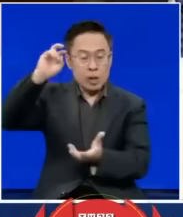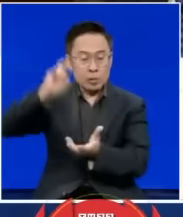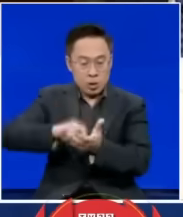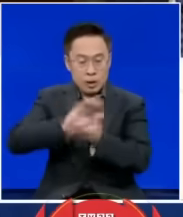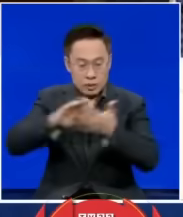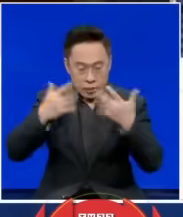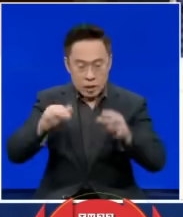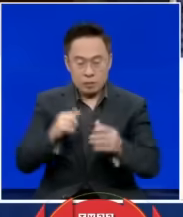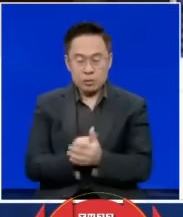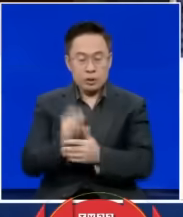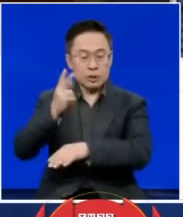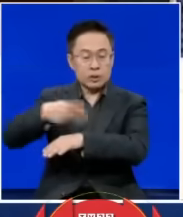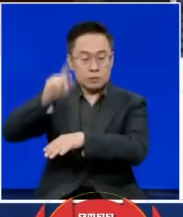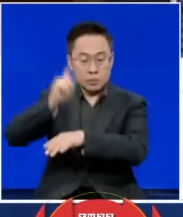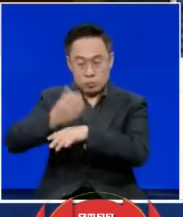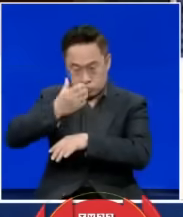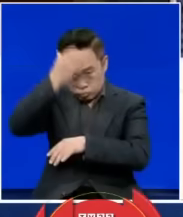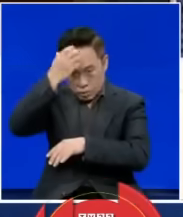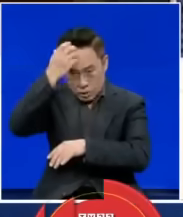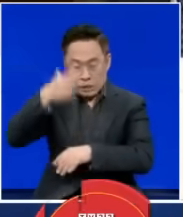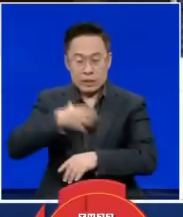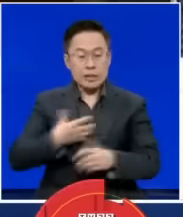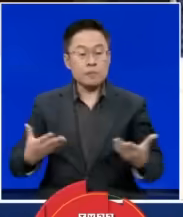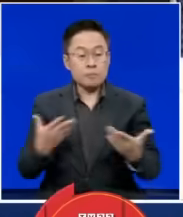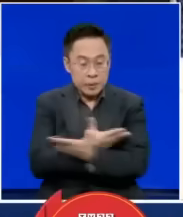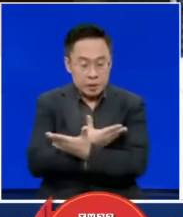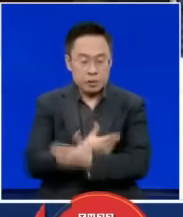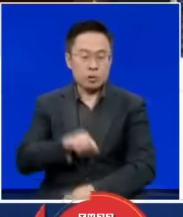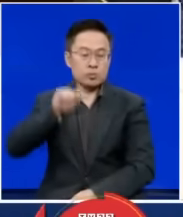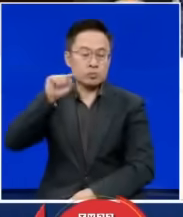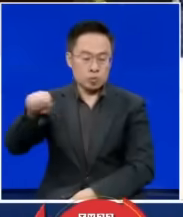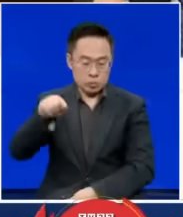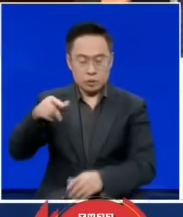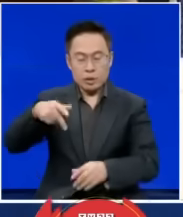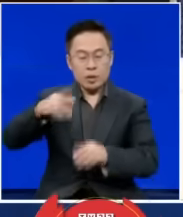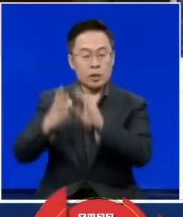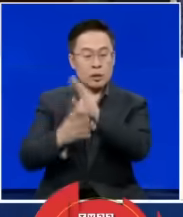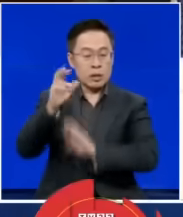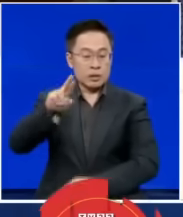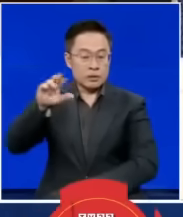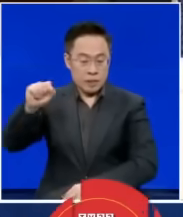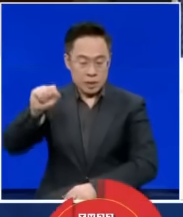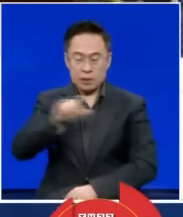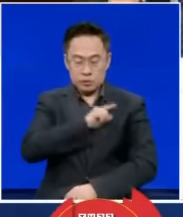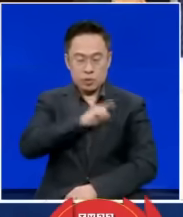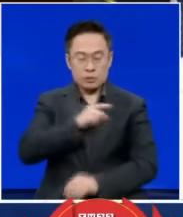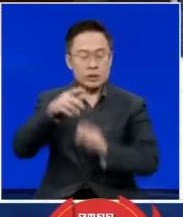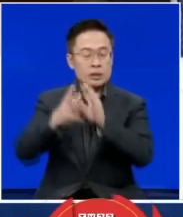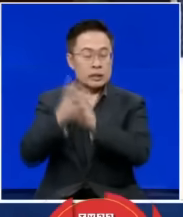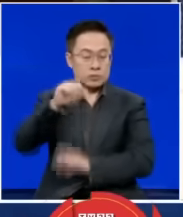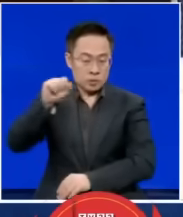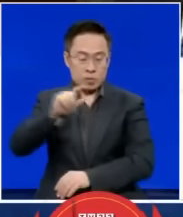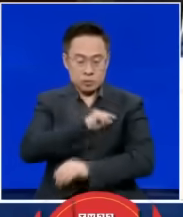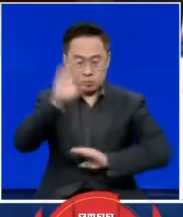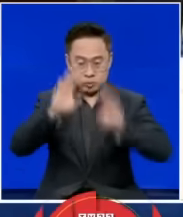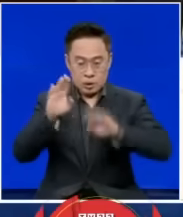แล้วส่วนว่าจะไปเปลี่ยนอย่างนี้แต่มันต้องให้สภาเขาเป็นคนตัดสินไม่ใช่พรรคการเมืองหรือไม่ใช่รัฐบาลเขาไปตัดสินแล้วก็ยังไม่มีข่าวอะ